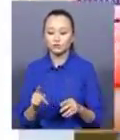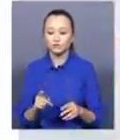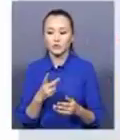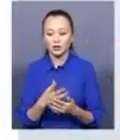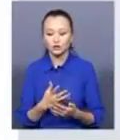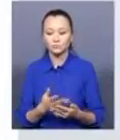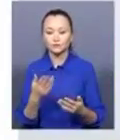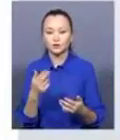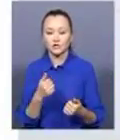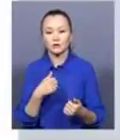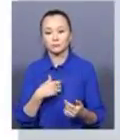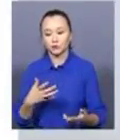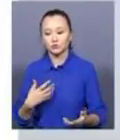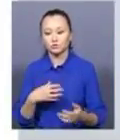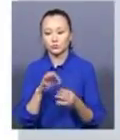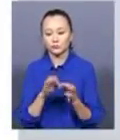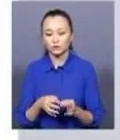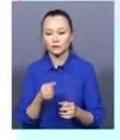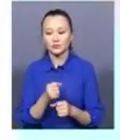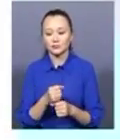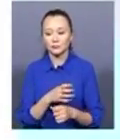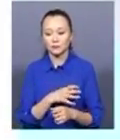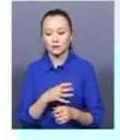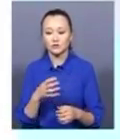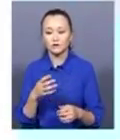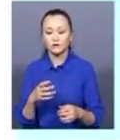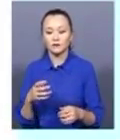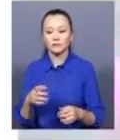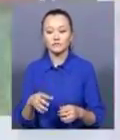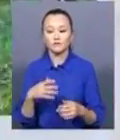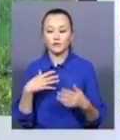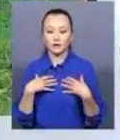Это намного полезнее, чем вообще отказаться от физразминки.